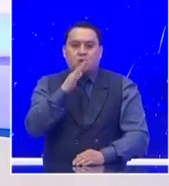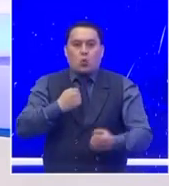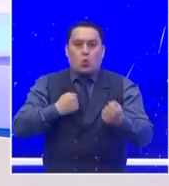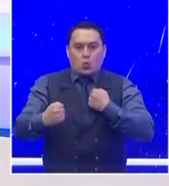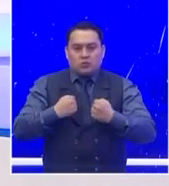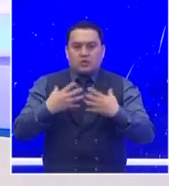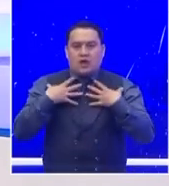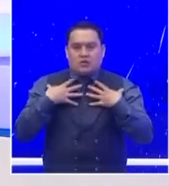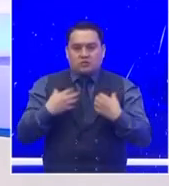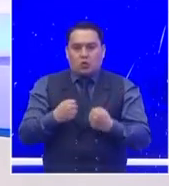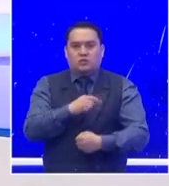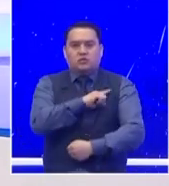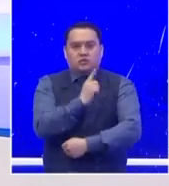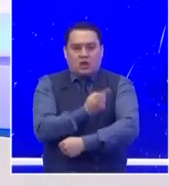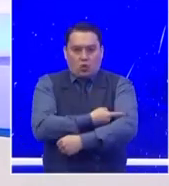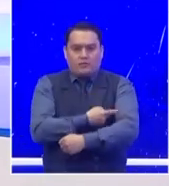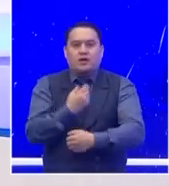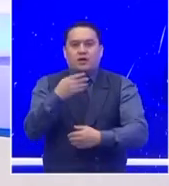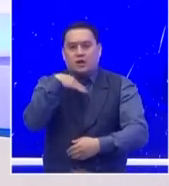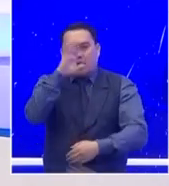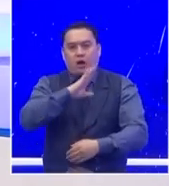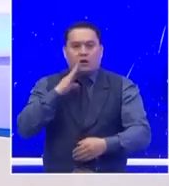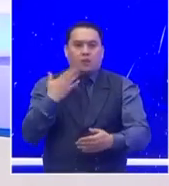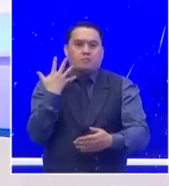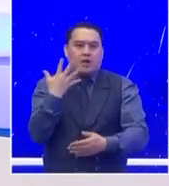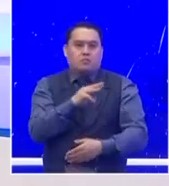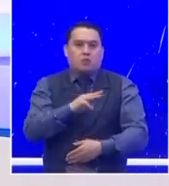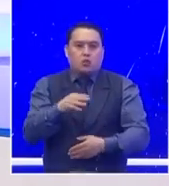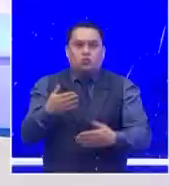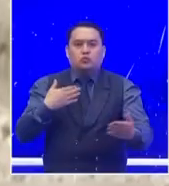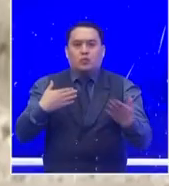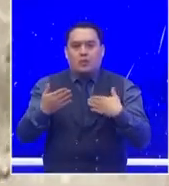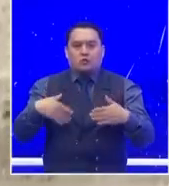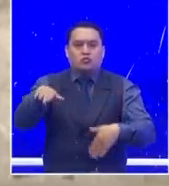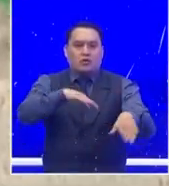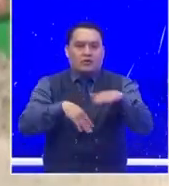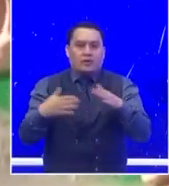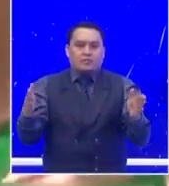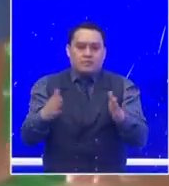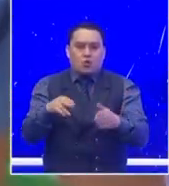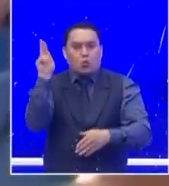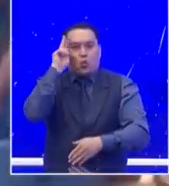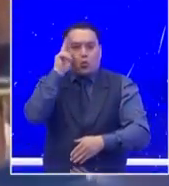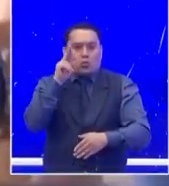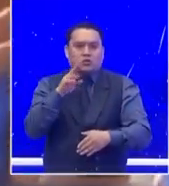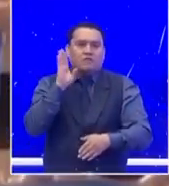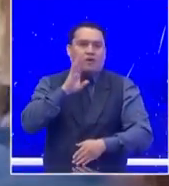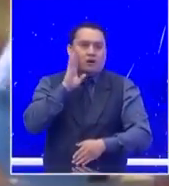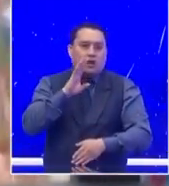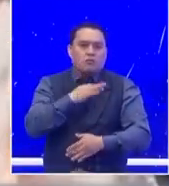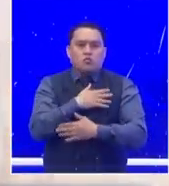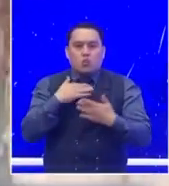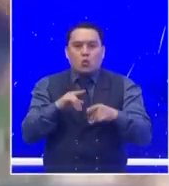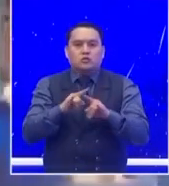укреплении здоровья детей говорят и сами родители. 5 минут разминки и в бассейн. 2 раза в неделю маленькие пловцы учатся держаться на воде.